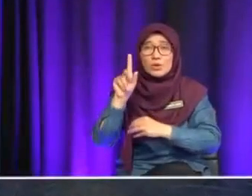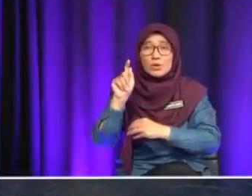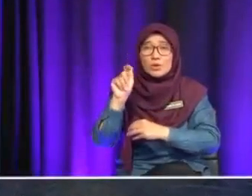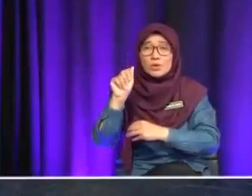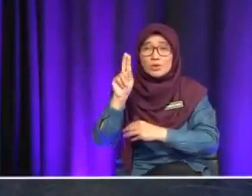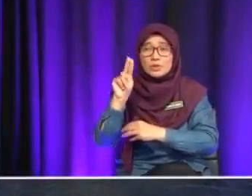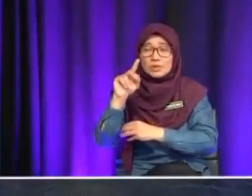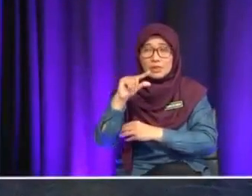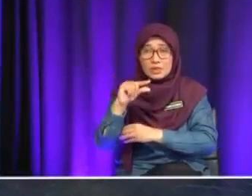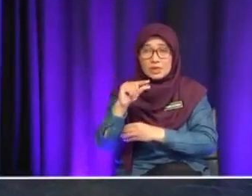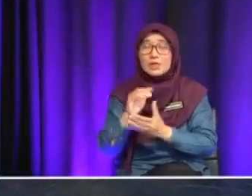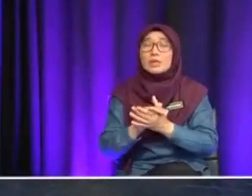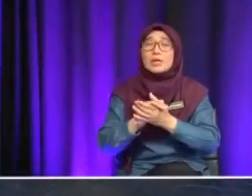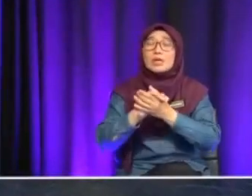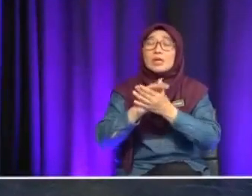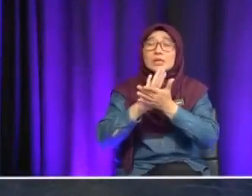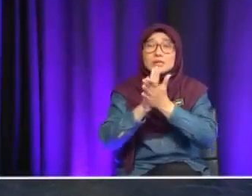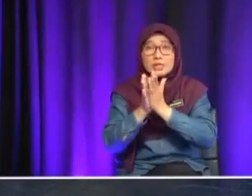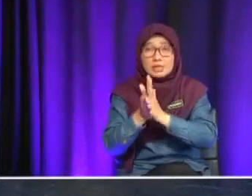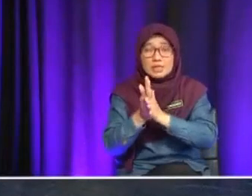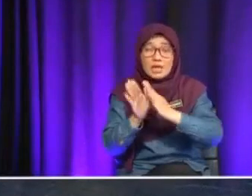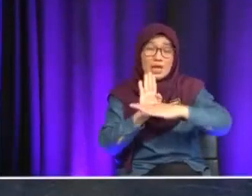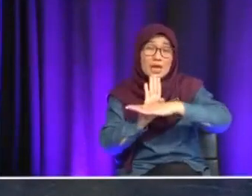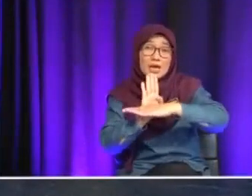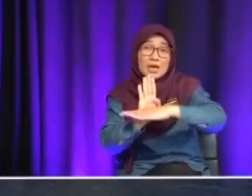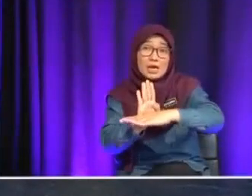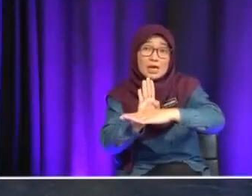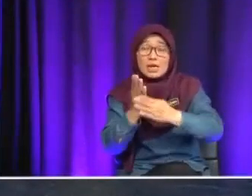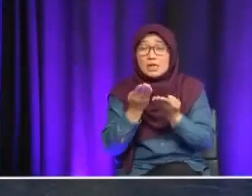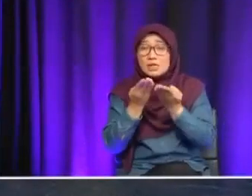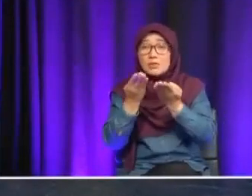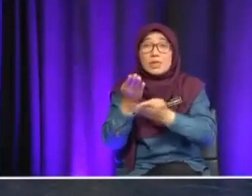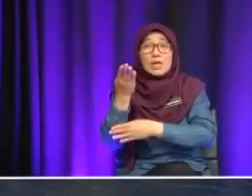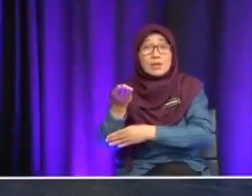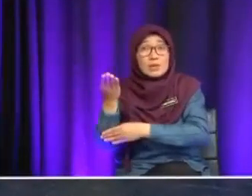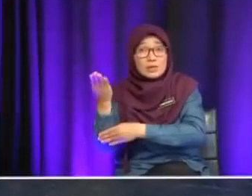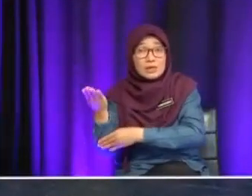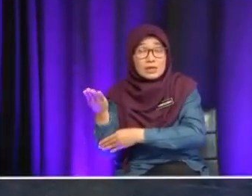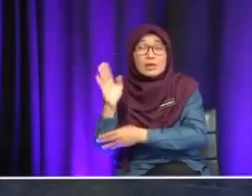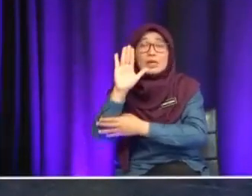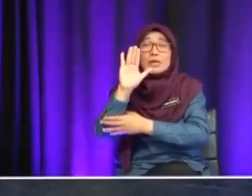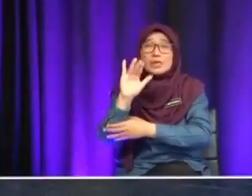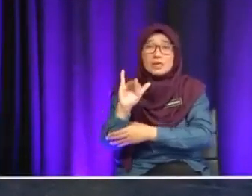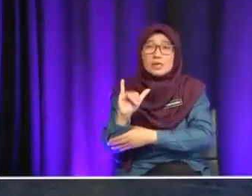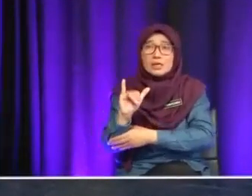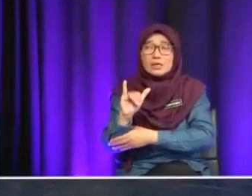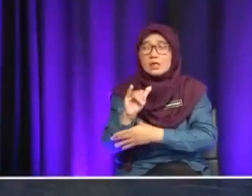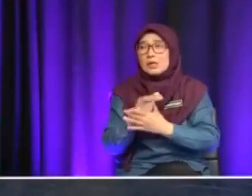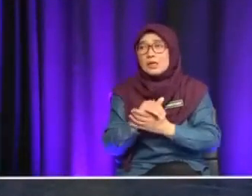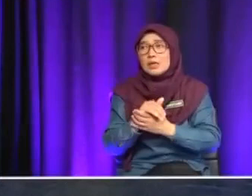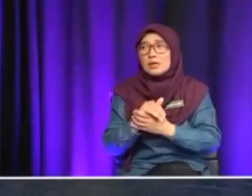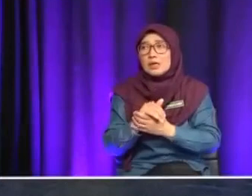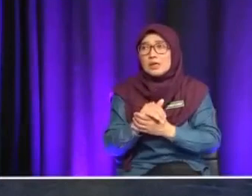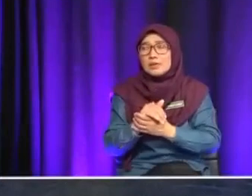jaminannya? Cagaran barang. Okey, dia tidak ada wang tunai tetapi dia ada barang yang berharga, yang ada